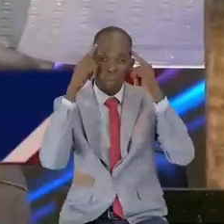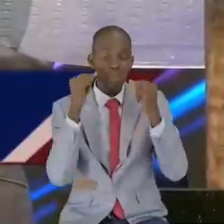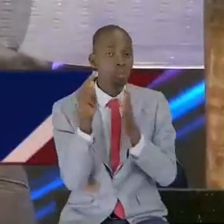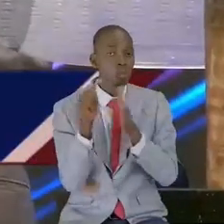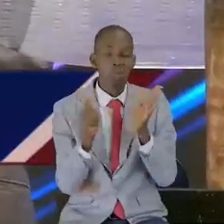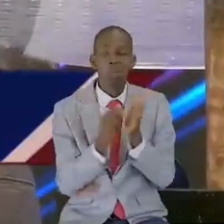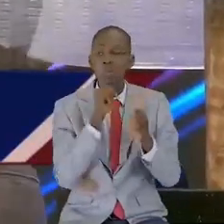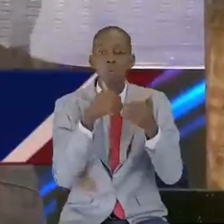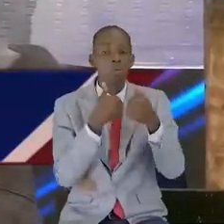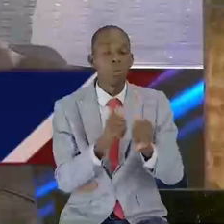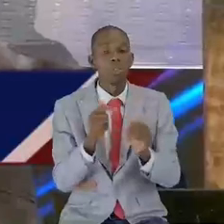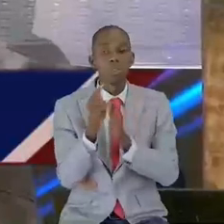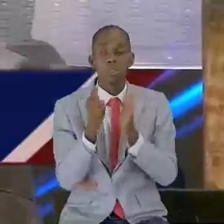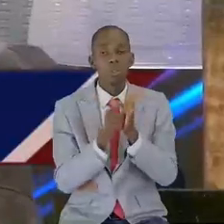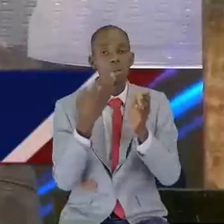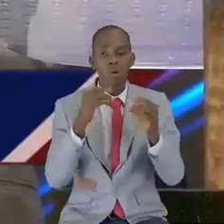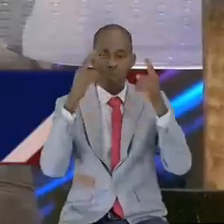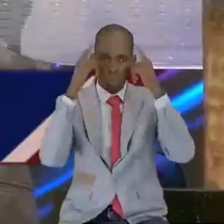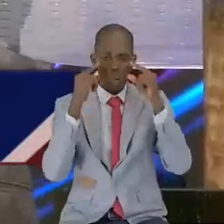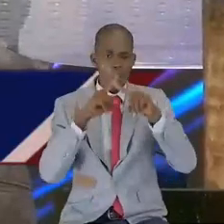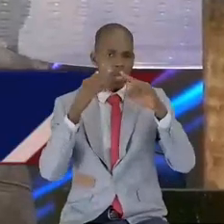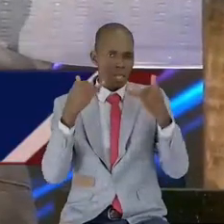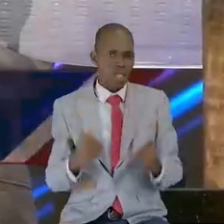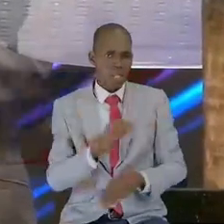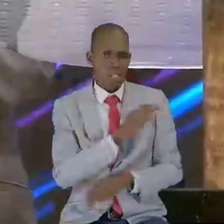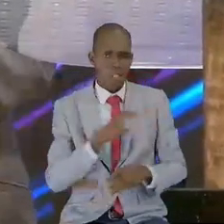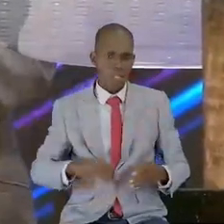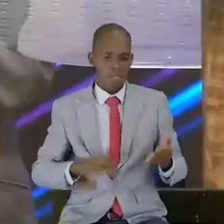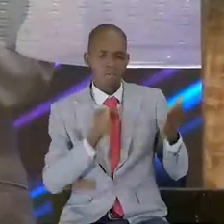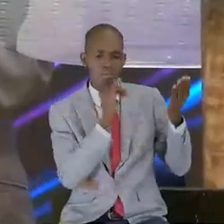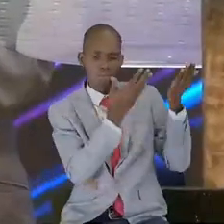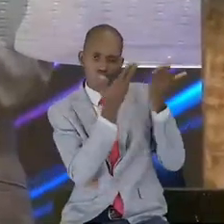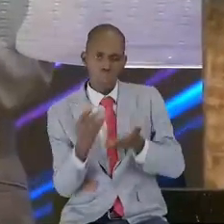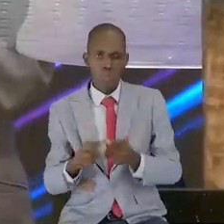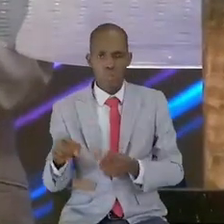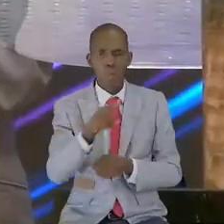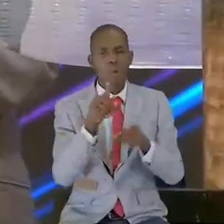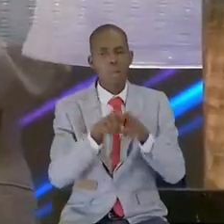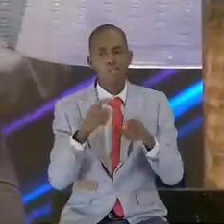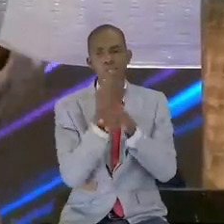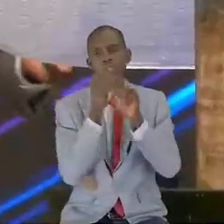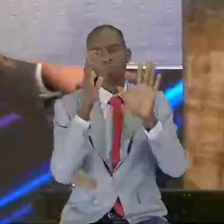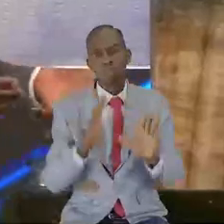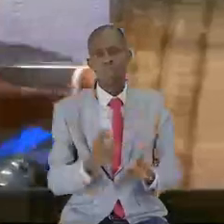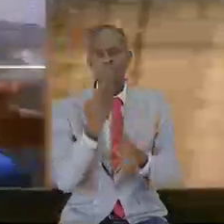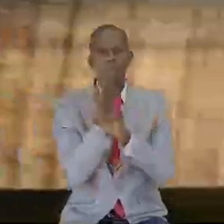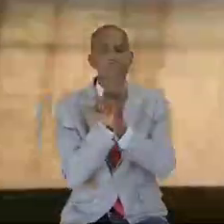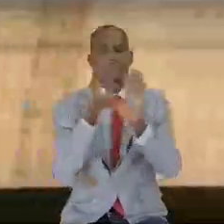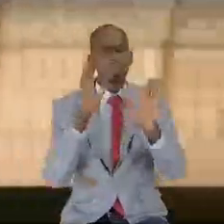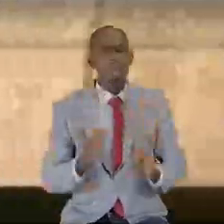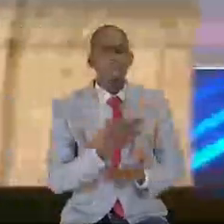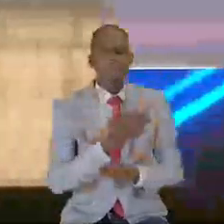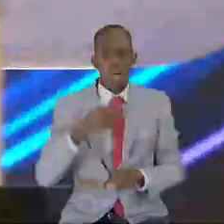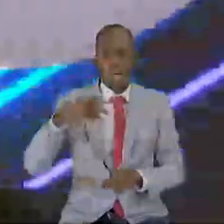loi de Moïse. Maintenant, Christ est venu à eux comme sauveur, comme rédempteur. Et l'apôtre